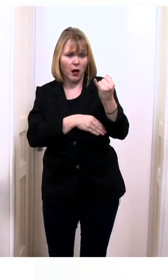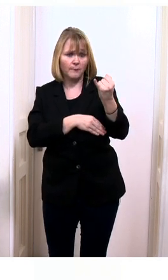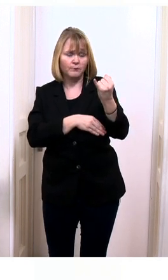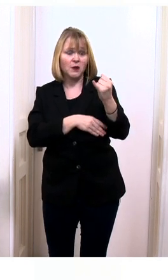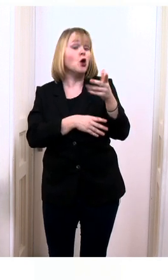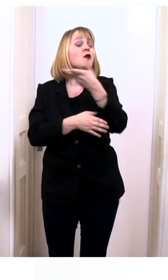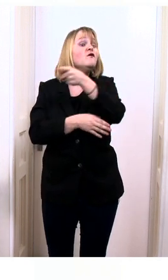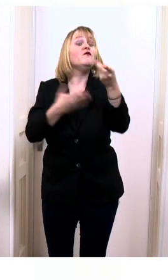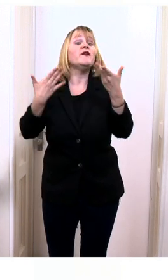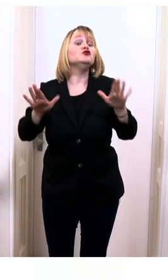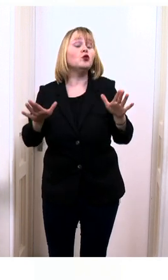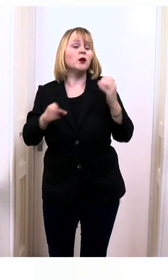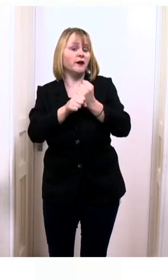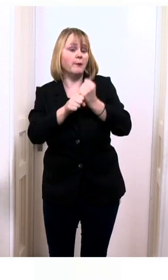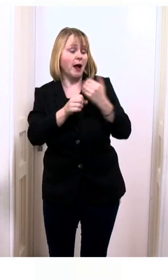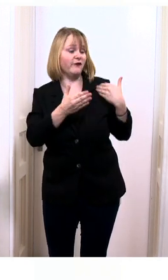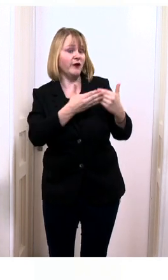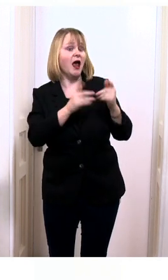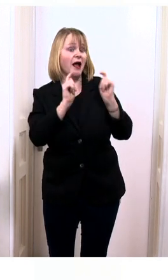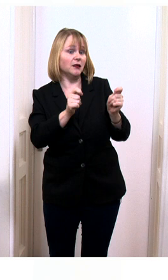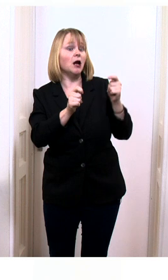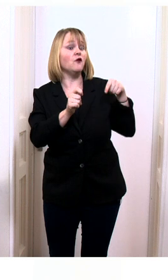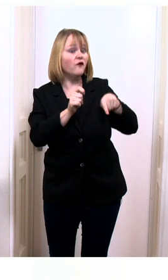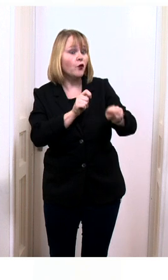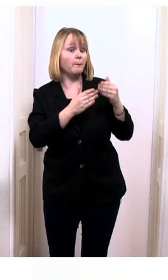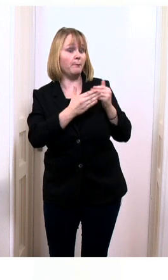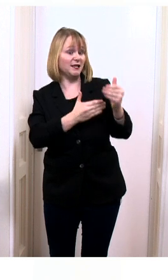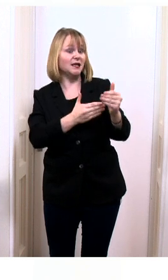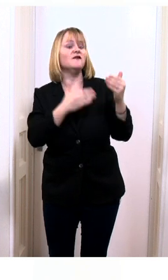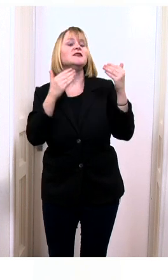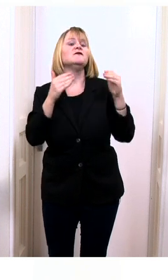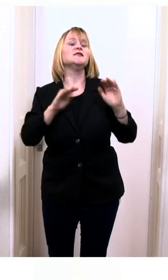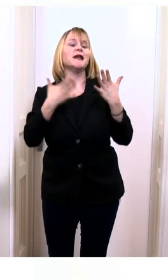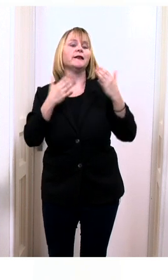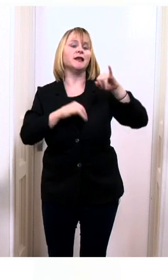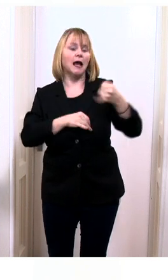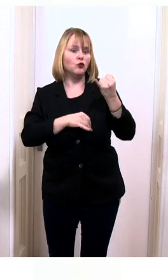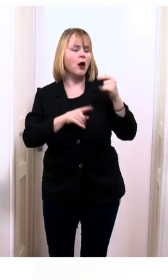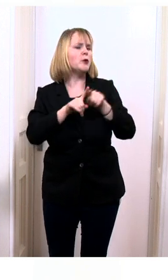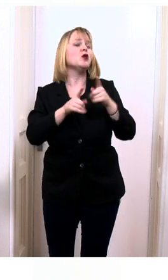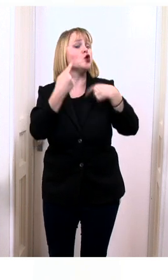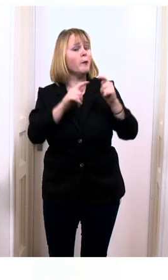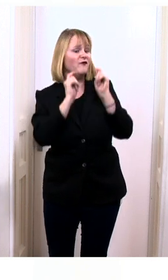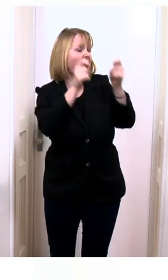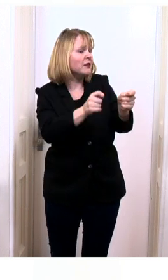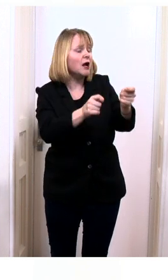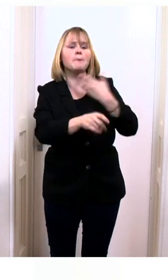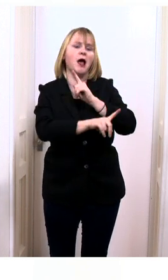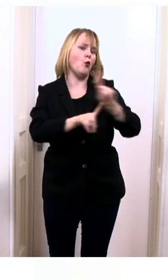Verlängerung keinen neuen Antrag stellen, sondern es wird bzw. wurde heute bereits für den gesamten